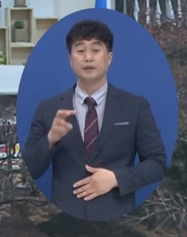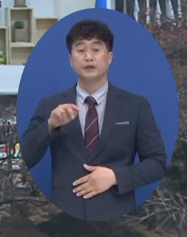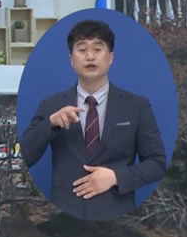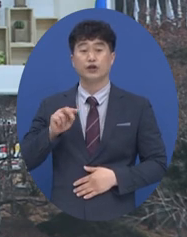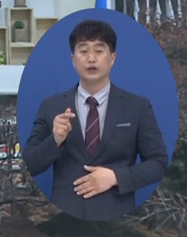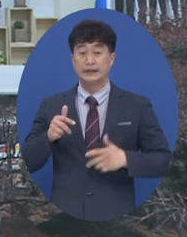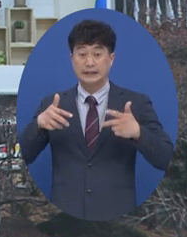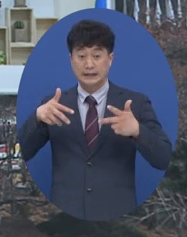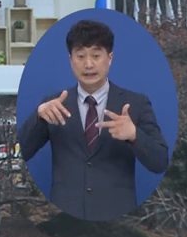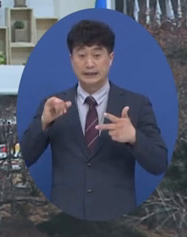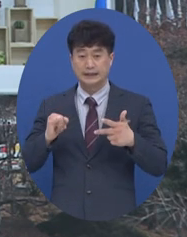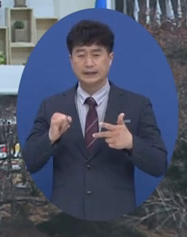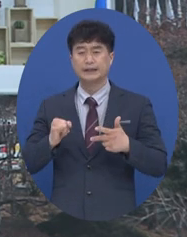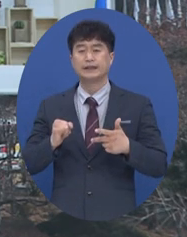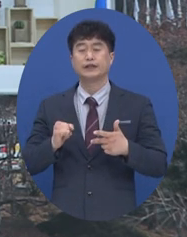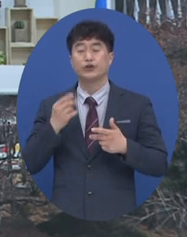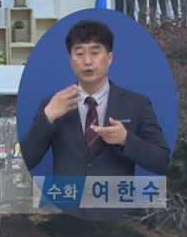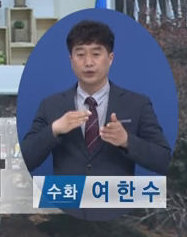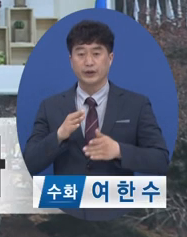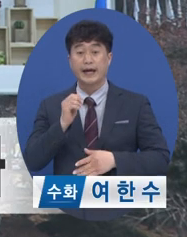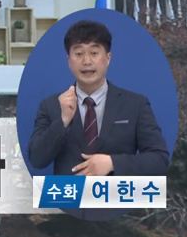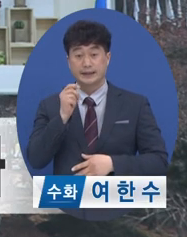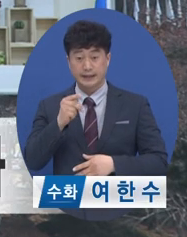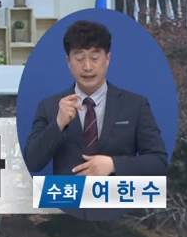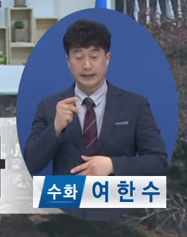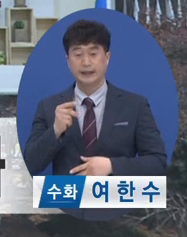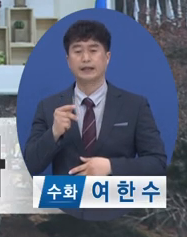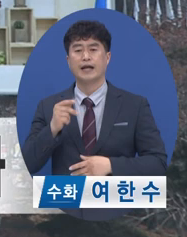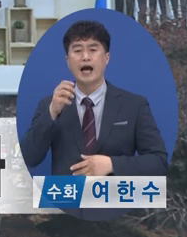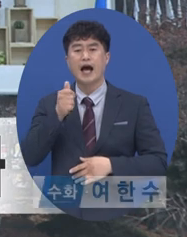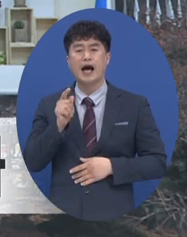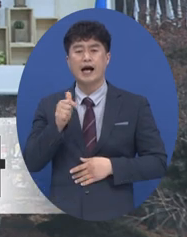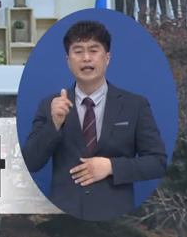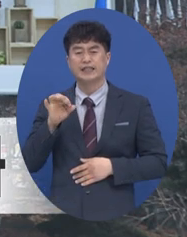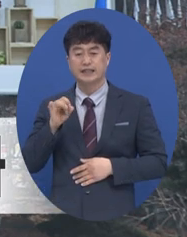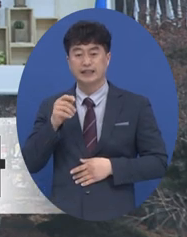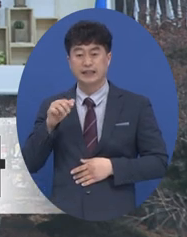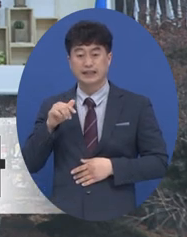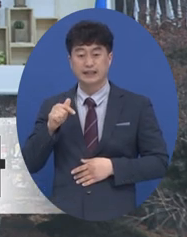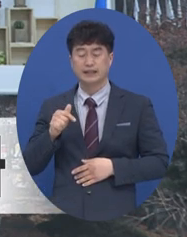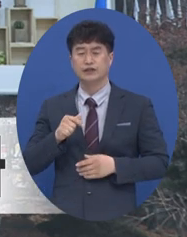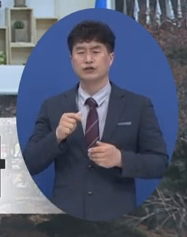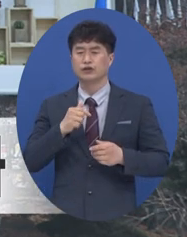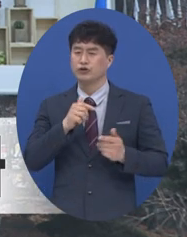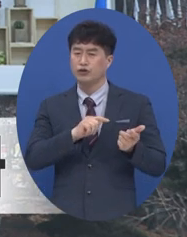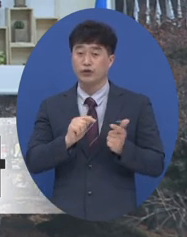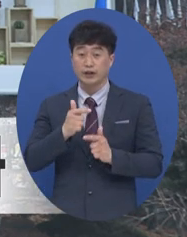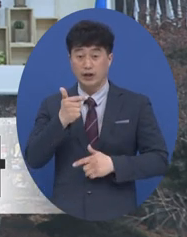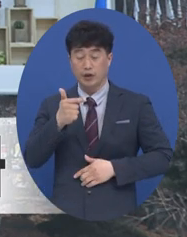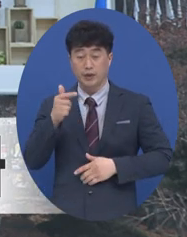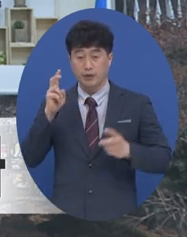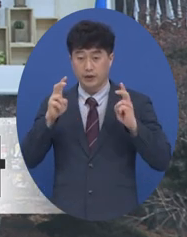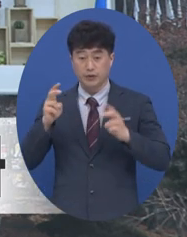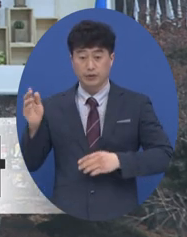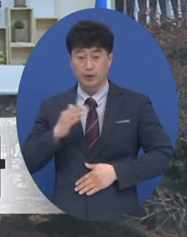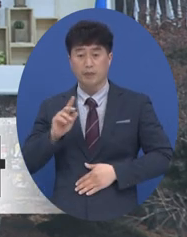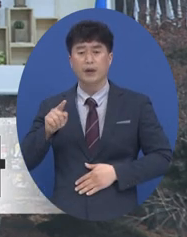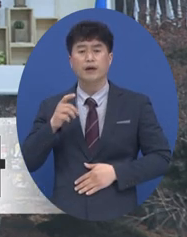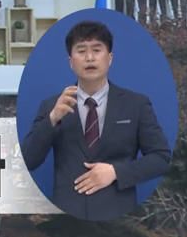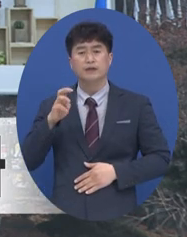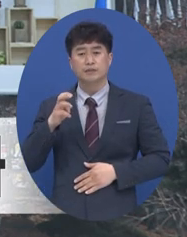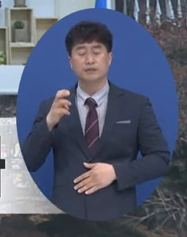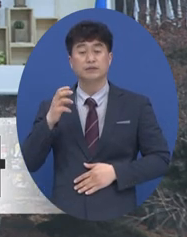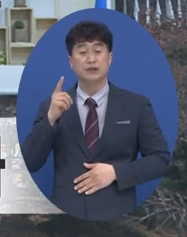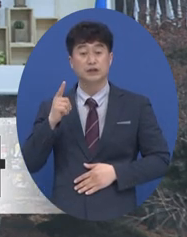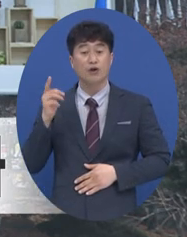민선 7기 경기도는 SK하이닉스 등총 29개 사로부터 131조 2천억 원 규모의 투자를 유치한 것으로